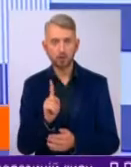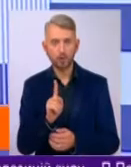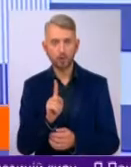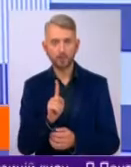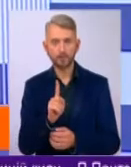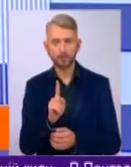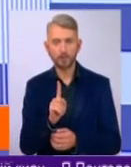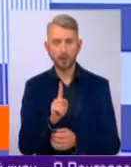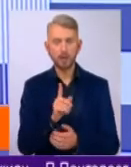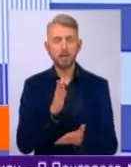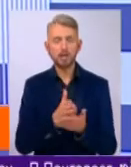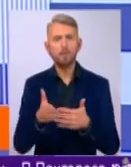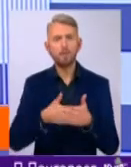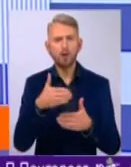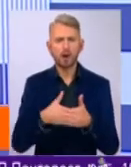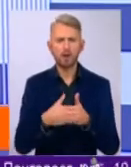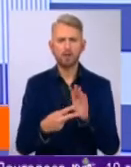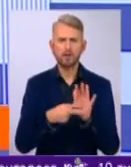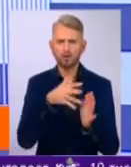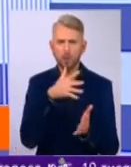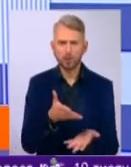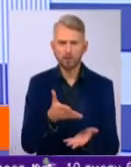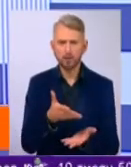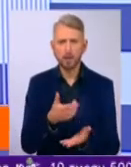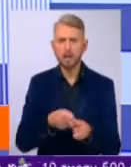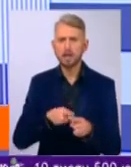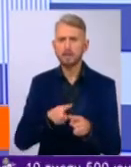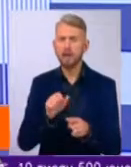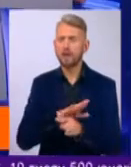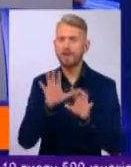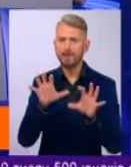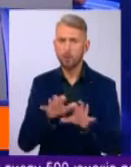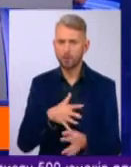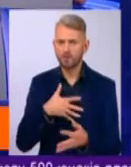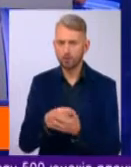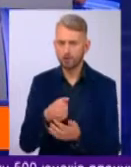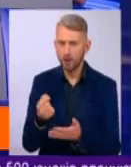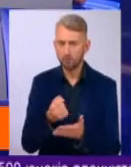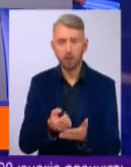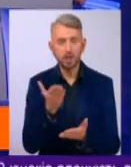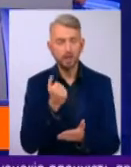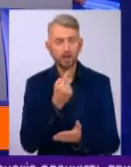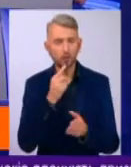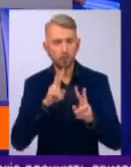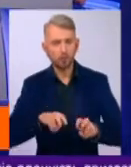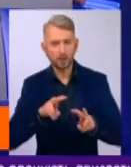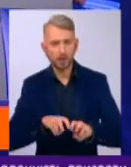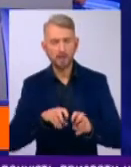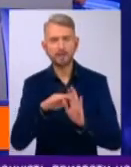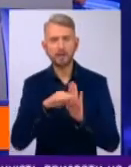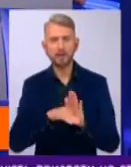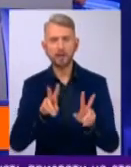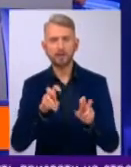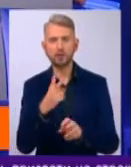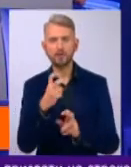що є покарання, там, 7 років. Я за незаконне володіння зброєю. А давайте ж спробуємо розібратися. Стаття називається